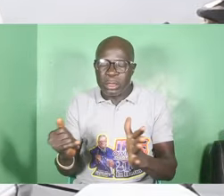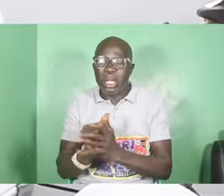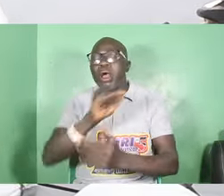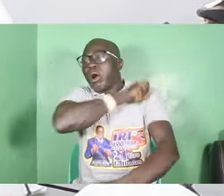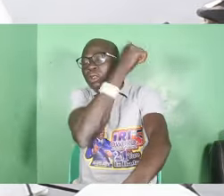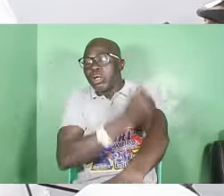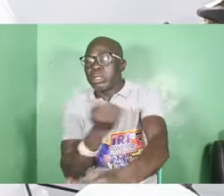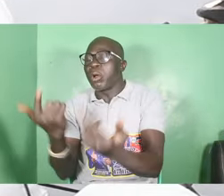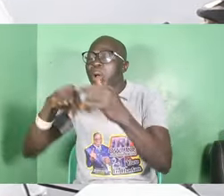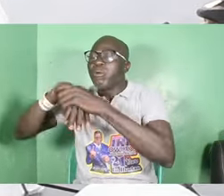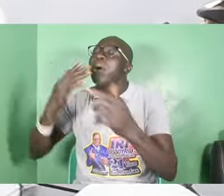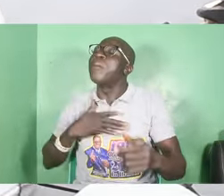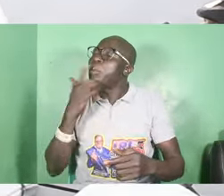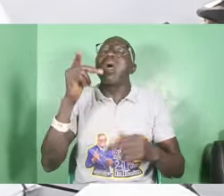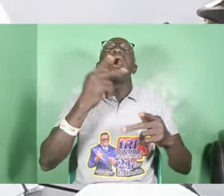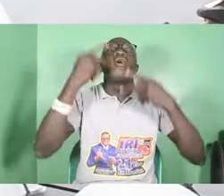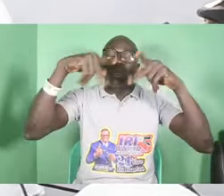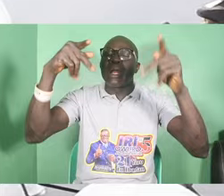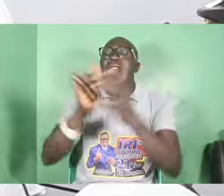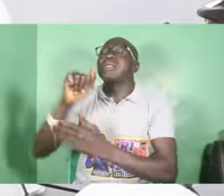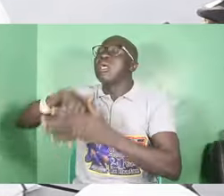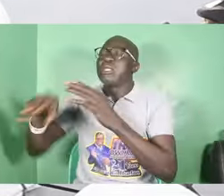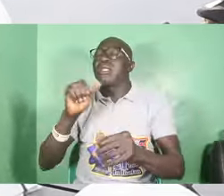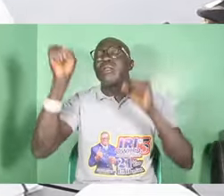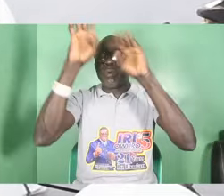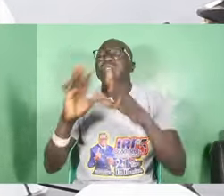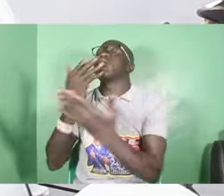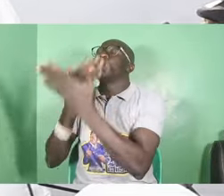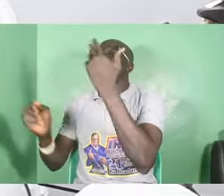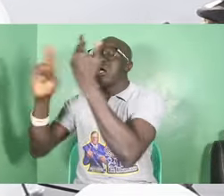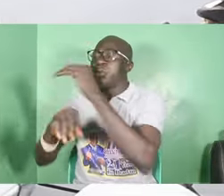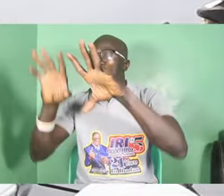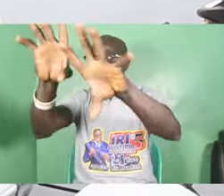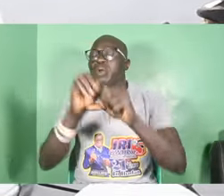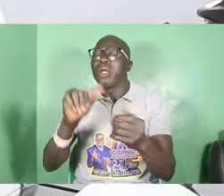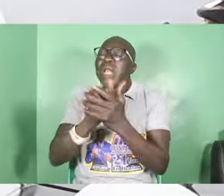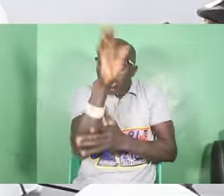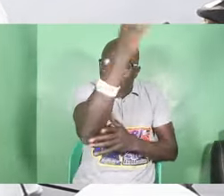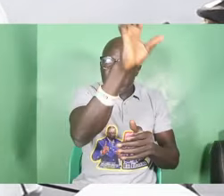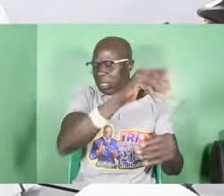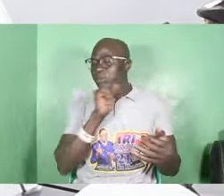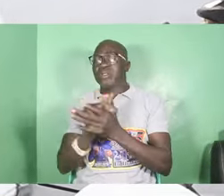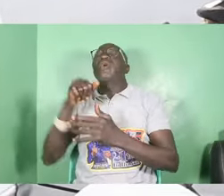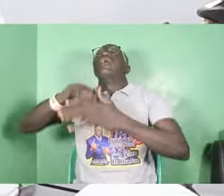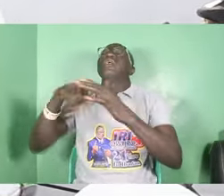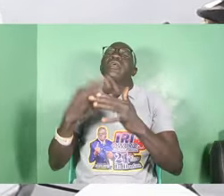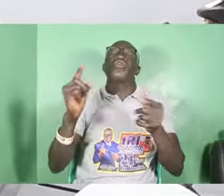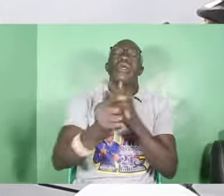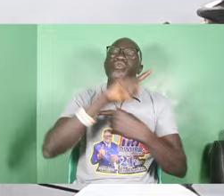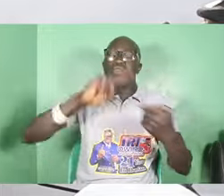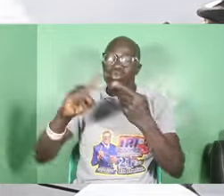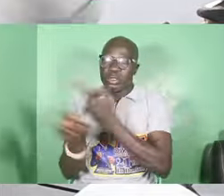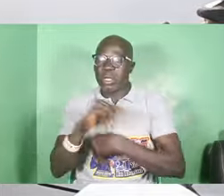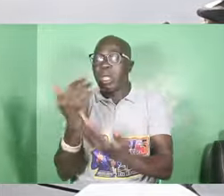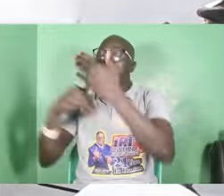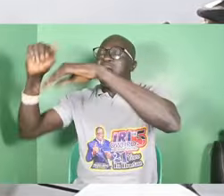Àṣẹ jáde lẹ́kọ̀ọ́. Authority comes out from above. I authorize. Ire tó náwó sí ti pa. The good that you are stretching out. Tọ́wọ́ rẹ ò tí. That it will not get. Lónìí àná lónìí. Today and